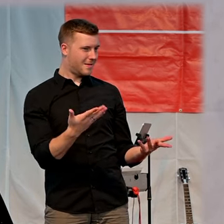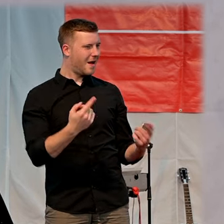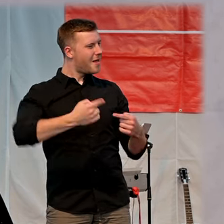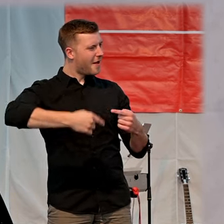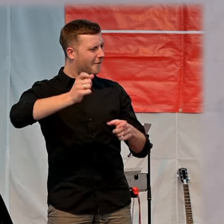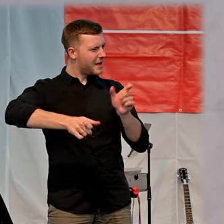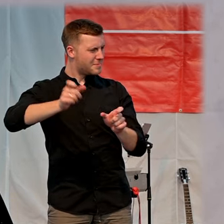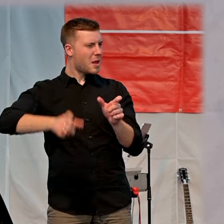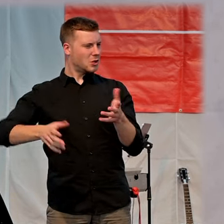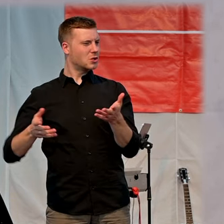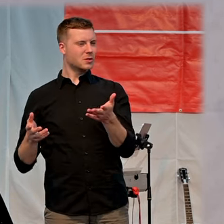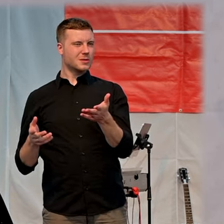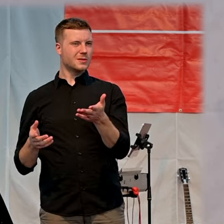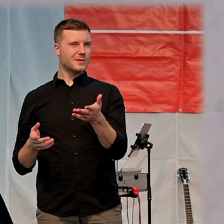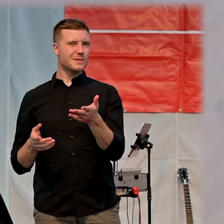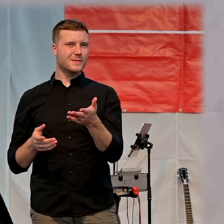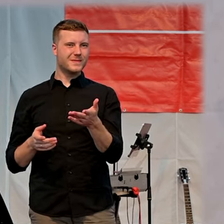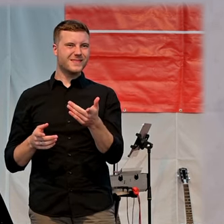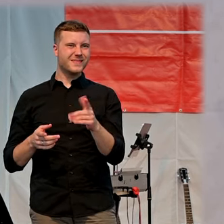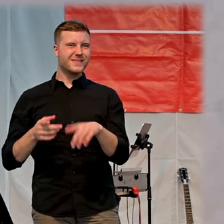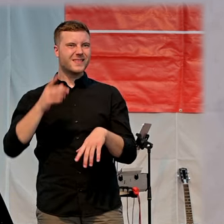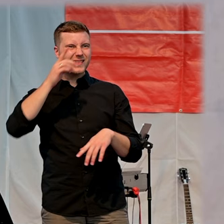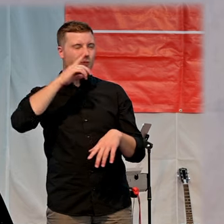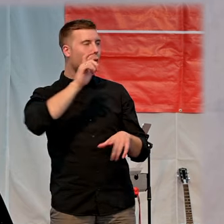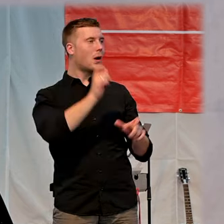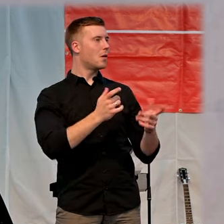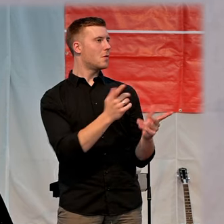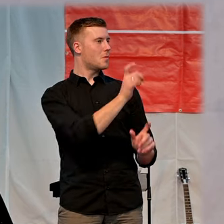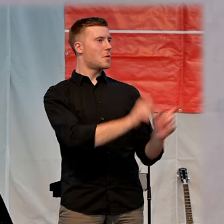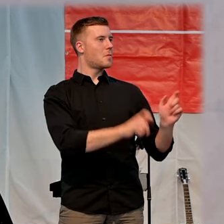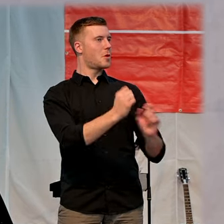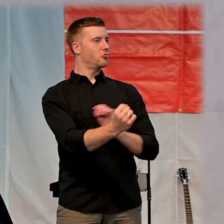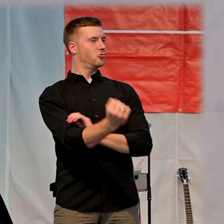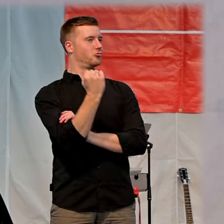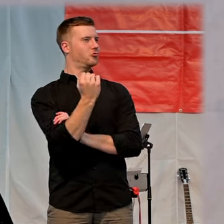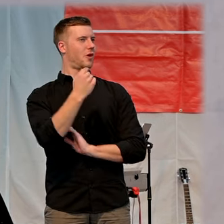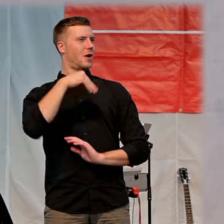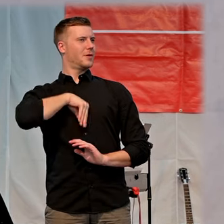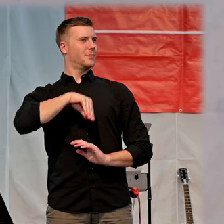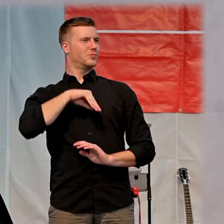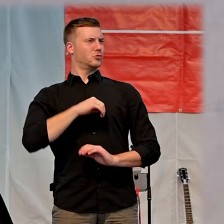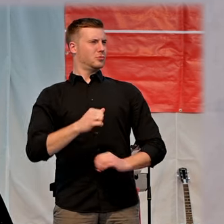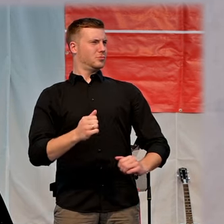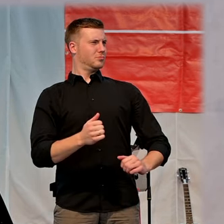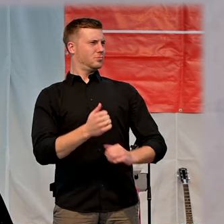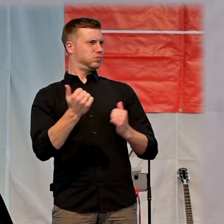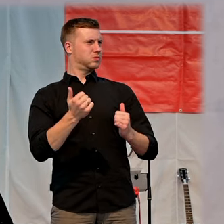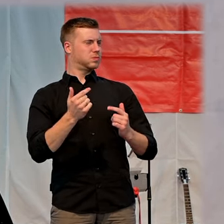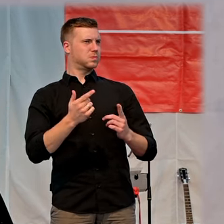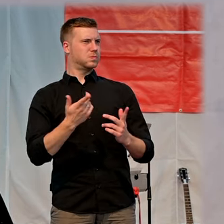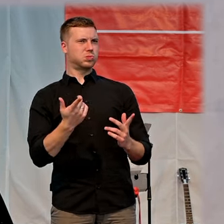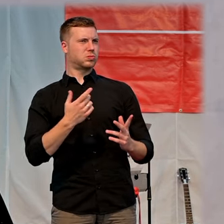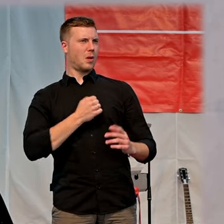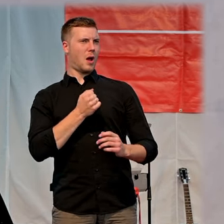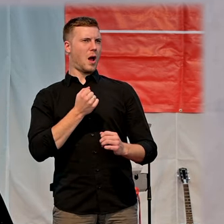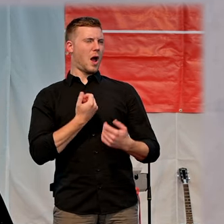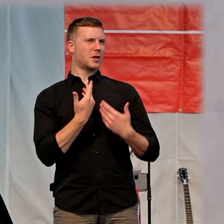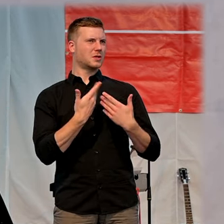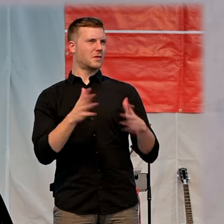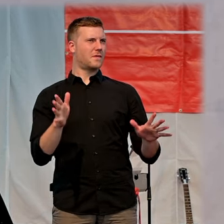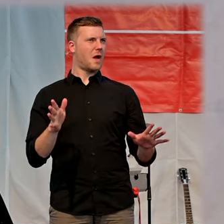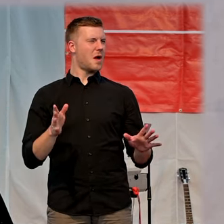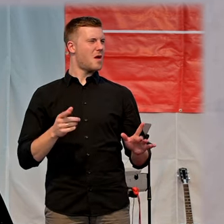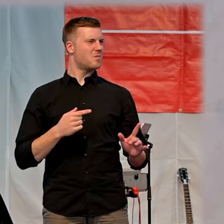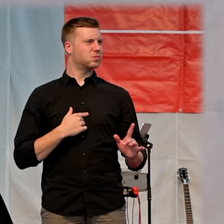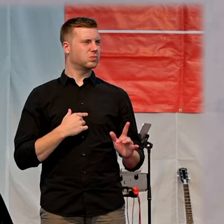Sind in unserer Gemeinde nur fitte und heile Menschen? Psychisch total intakt, angstfrei bis in die